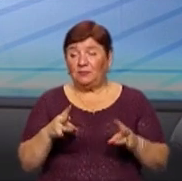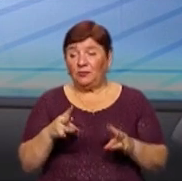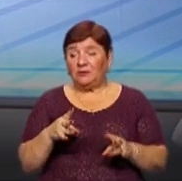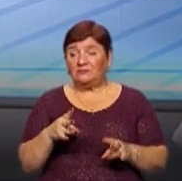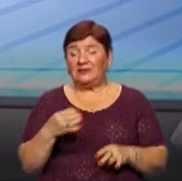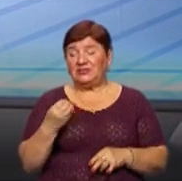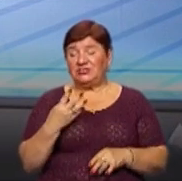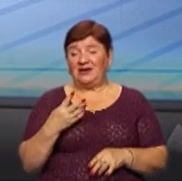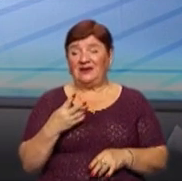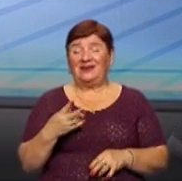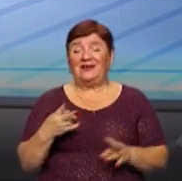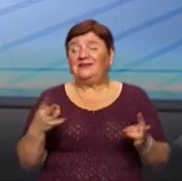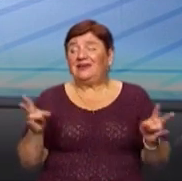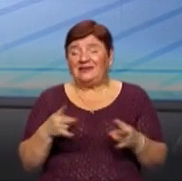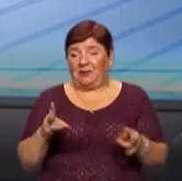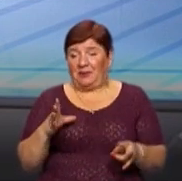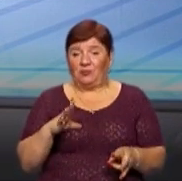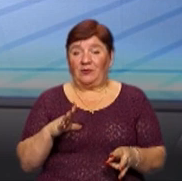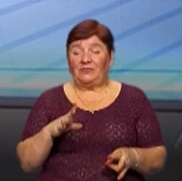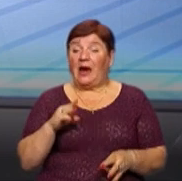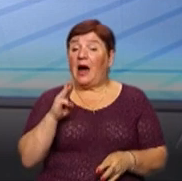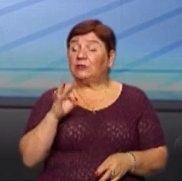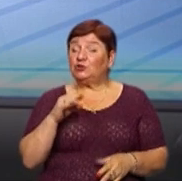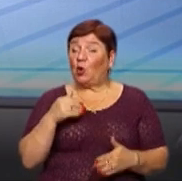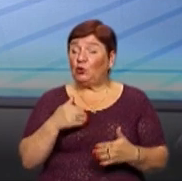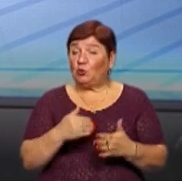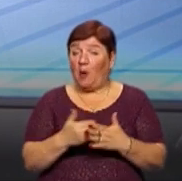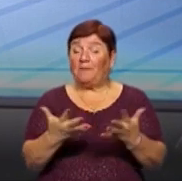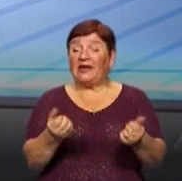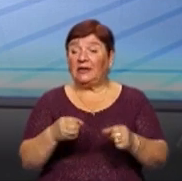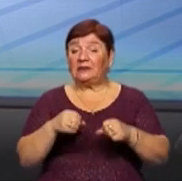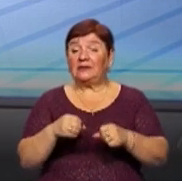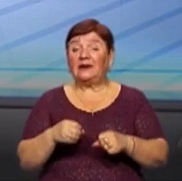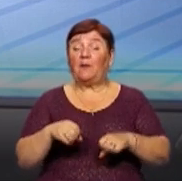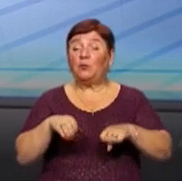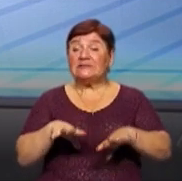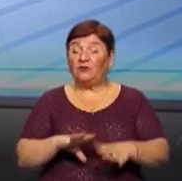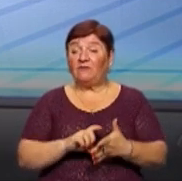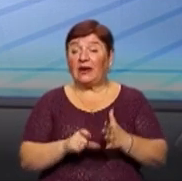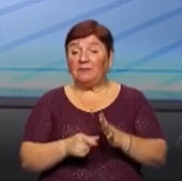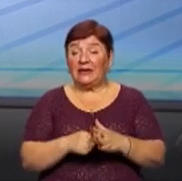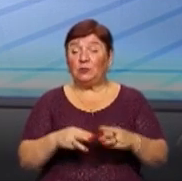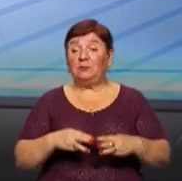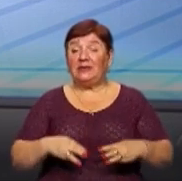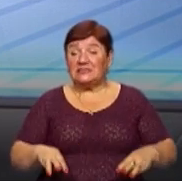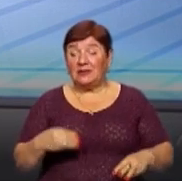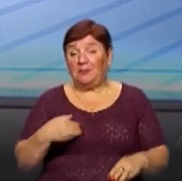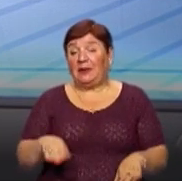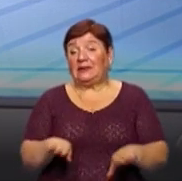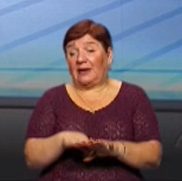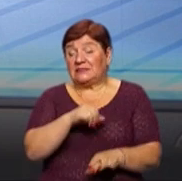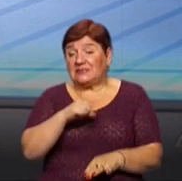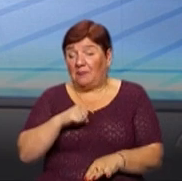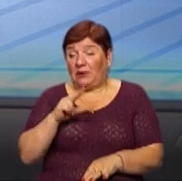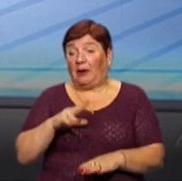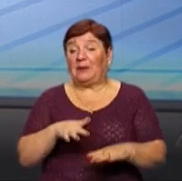було ще надобності, скажімо так. А щодо, якщо буде прийнята постанова Кабінету Міністрів про теплі перерахунки, ми так же саме, як і